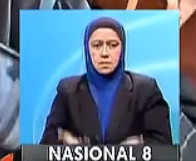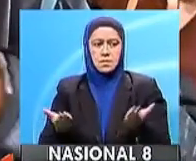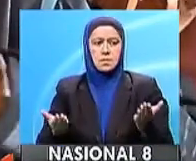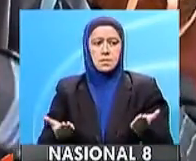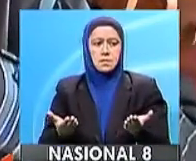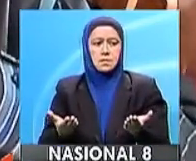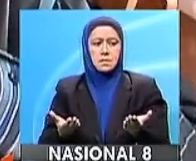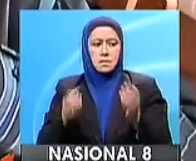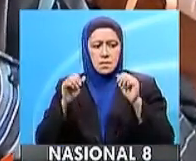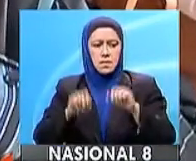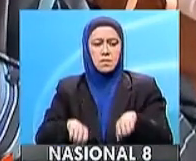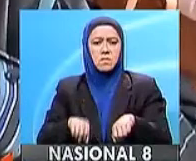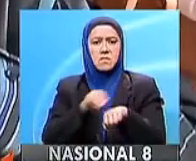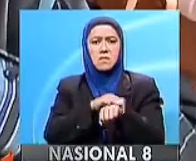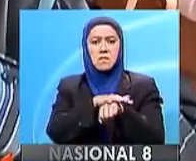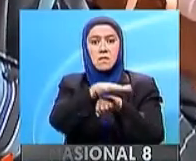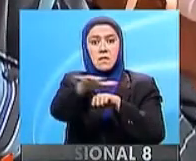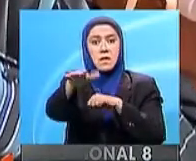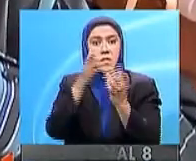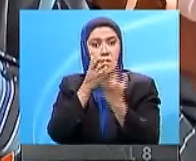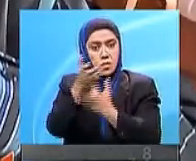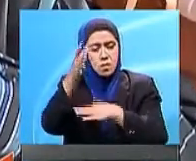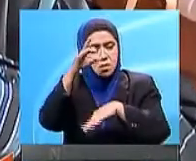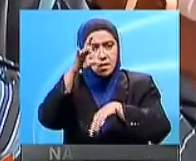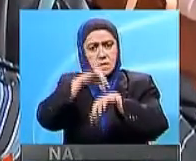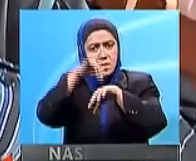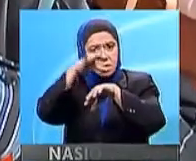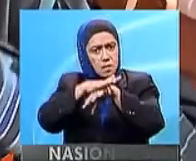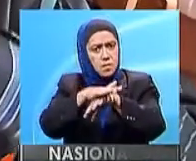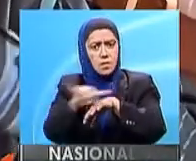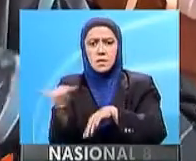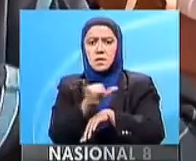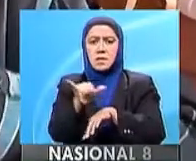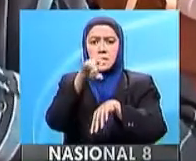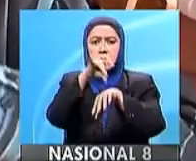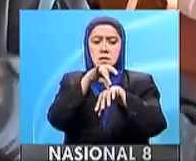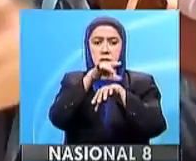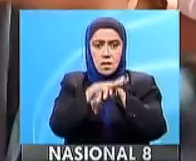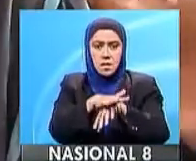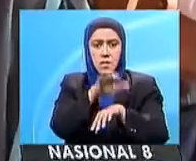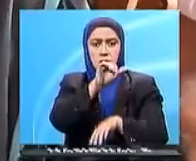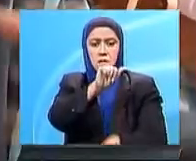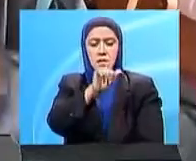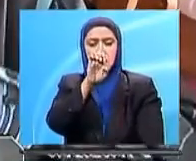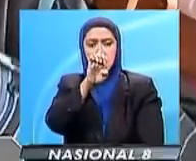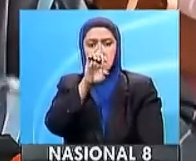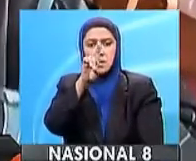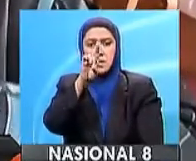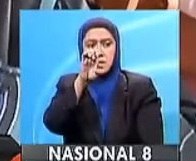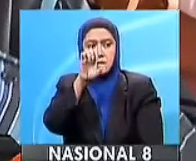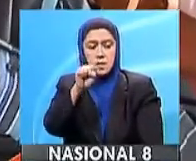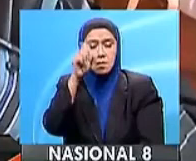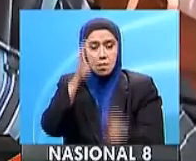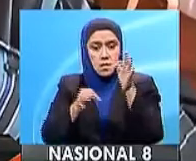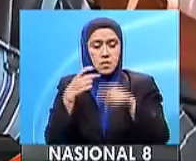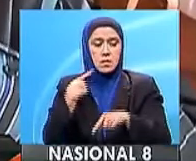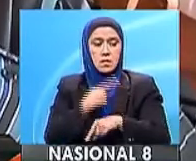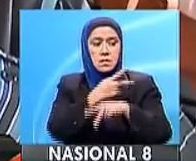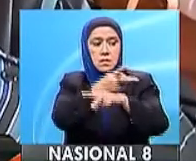merebak melalui nyamuk yang sama, nyamuk Aedes. Nyamuk Aedes yang sama. Jadi kita kawal Aedes, kalau kita kawal Zika.